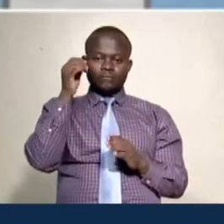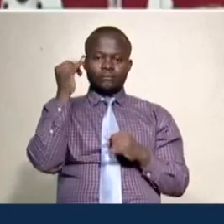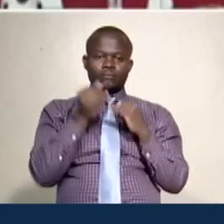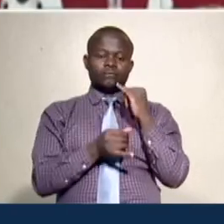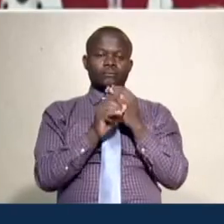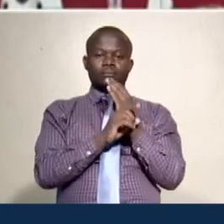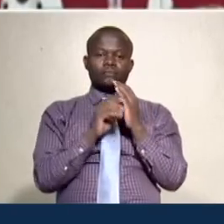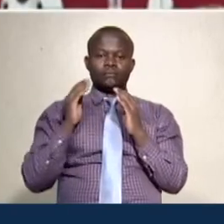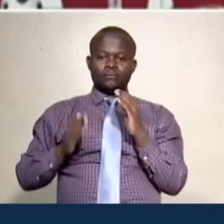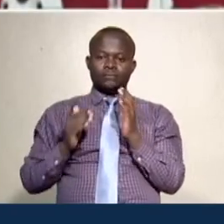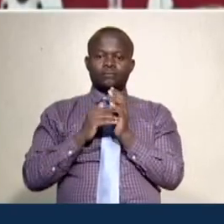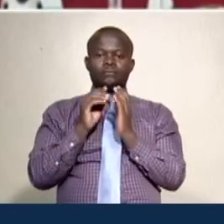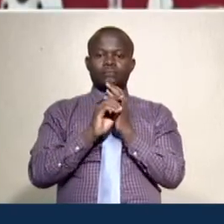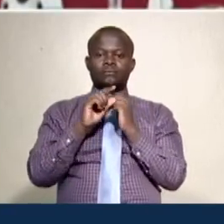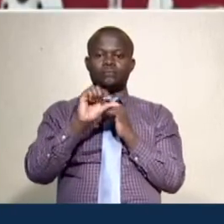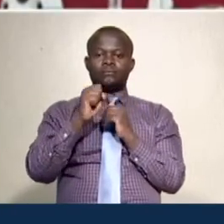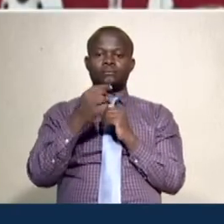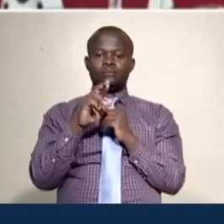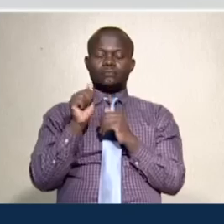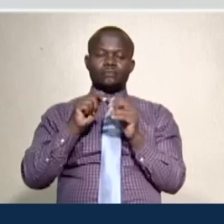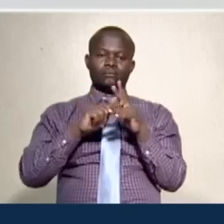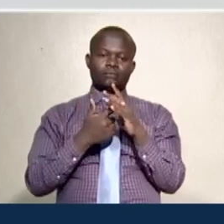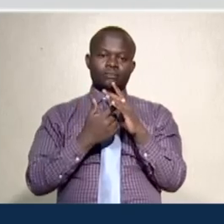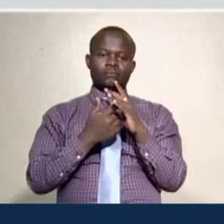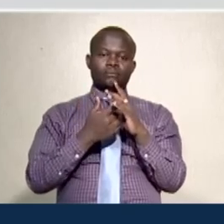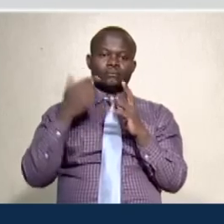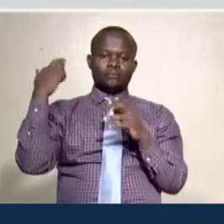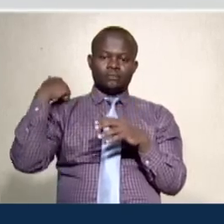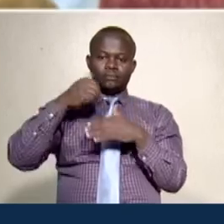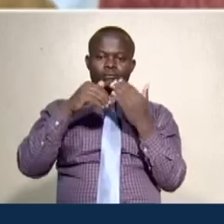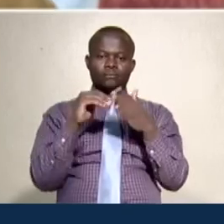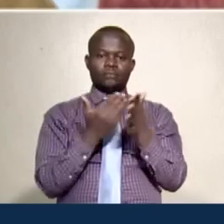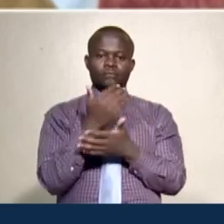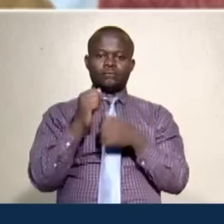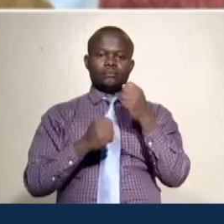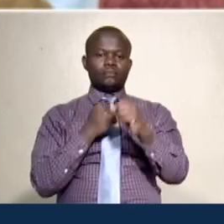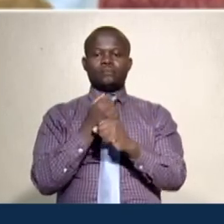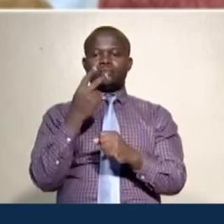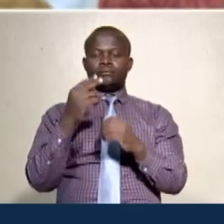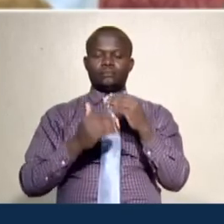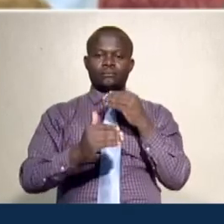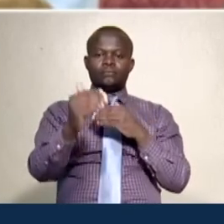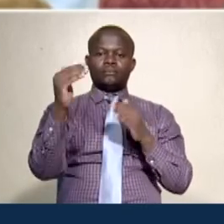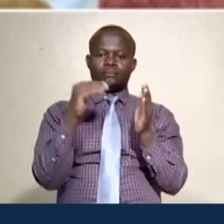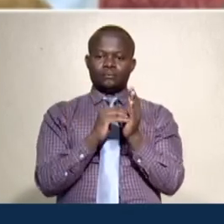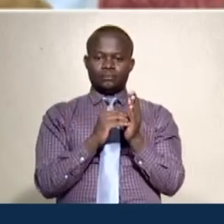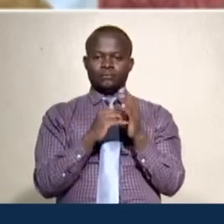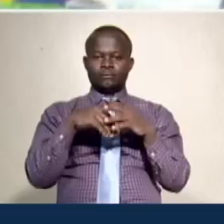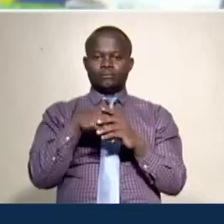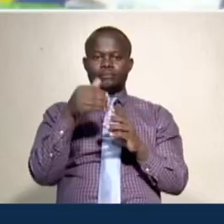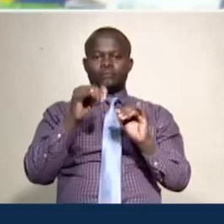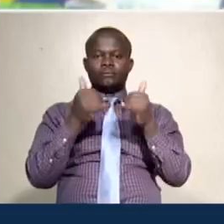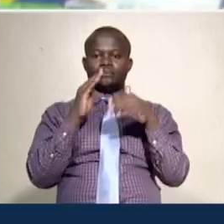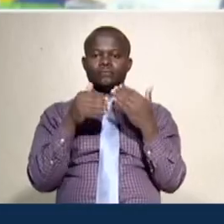yasorezwaga mu karere kawe ndetse no mu karere ka Gisagara, aho yatangiye imirimo ye mishya mu myaka ibiri iri imbere. Ndetse muri iyi